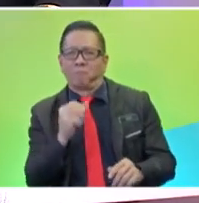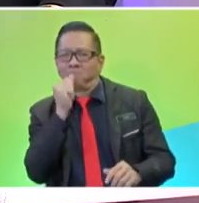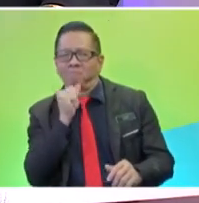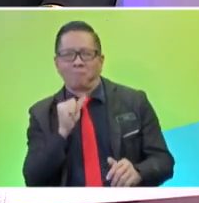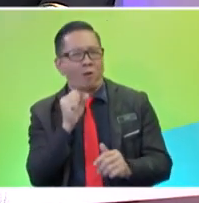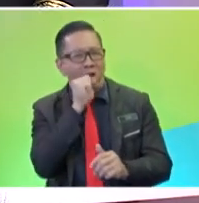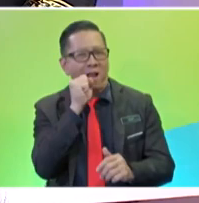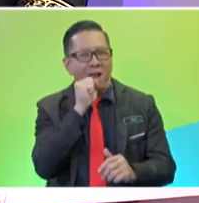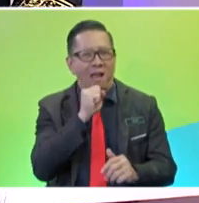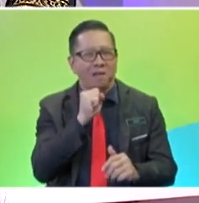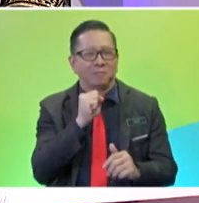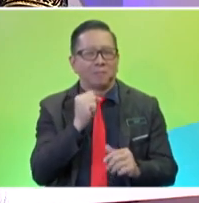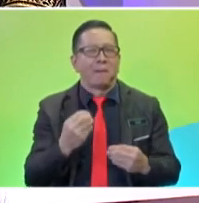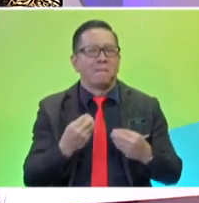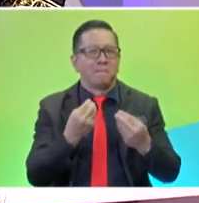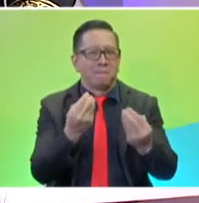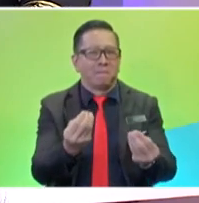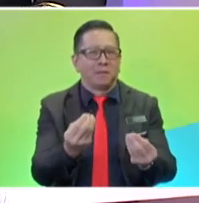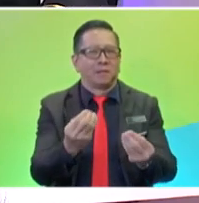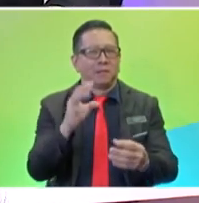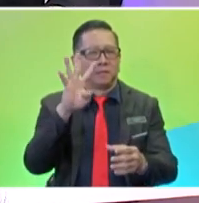kita bagi empat